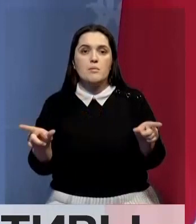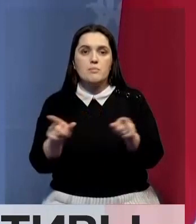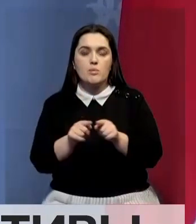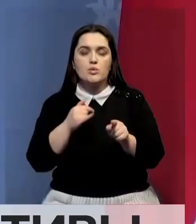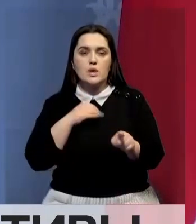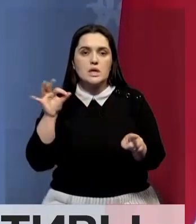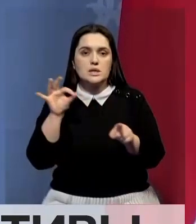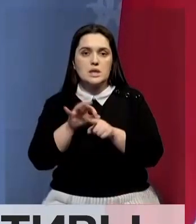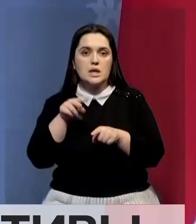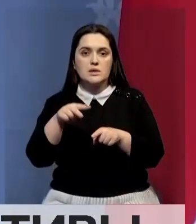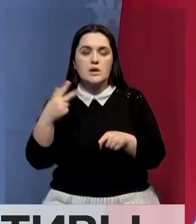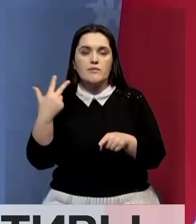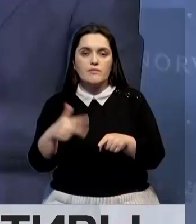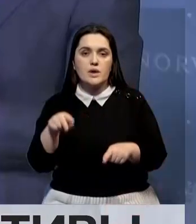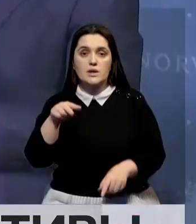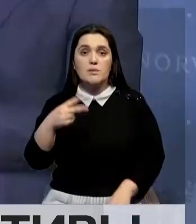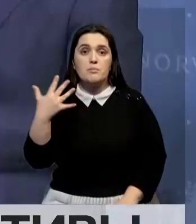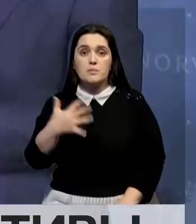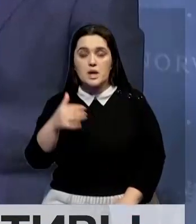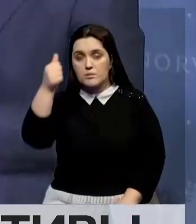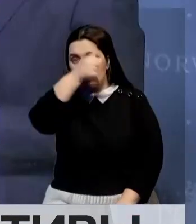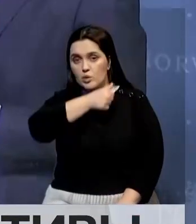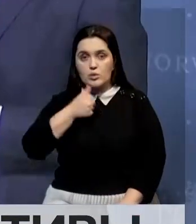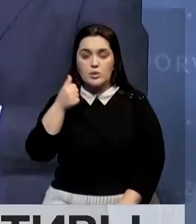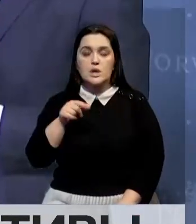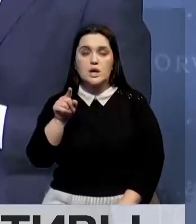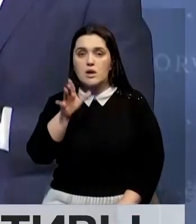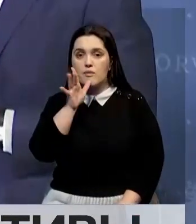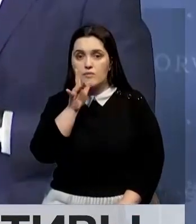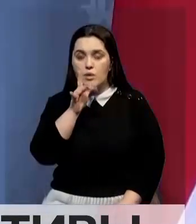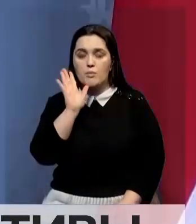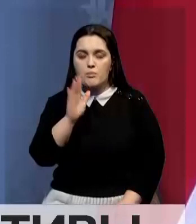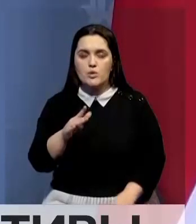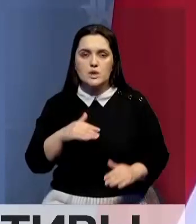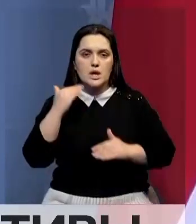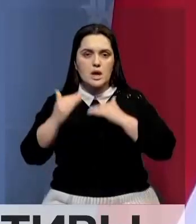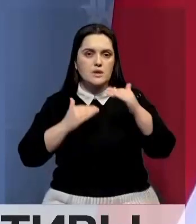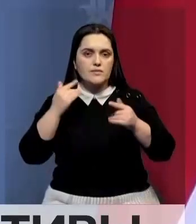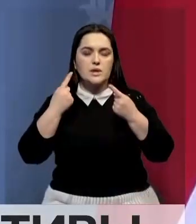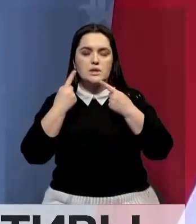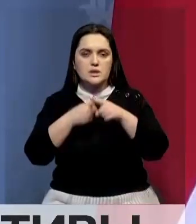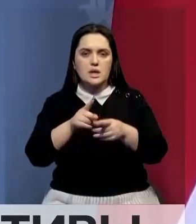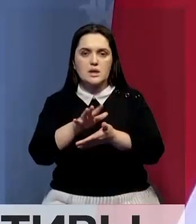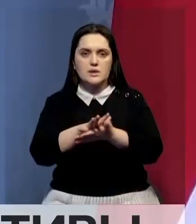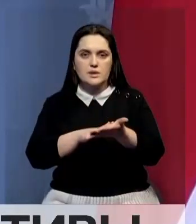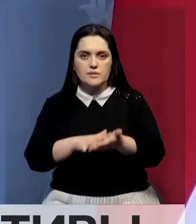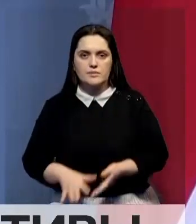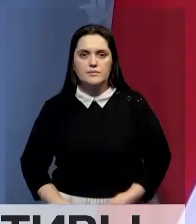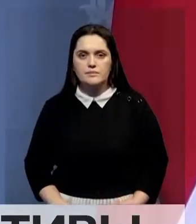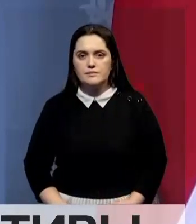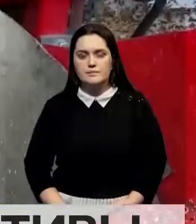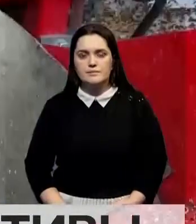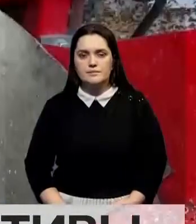цели к 2030 и 2050 году. И к этому времени мы должны развивать технологию дальше и внедрять ее в промышленность.